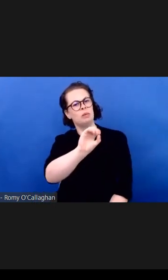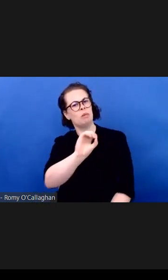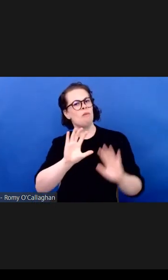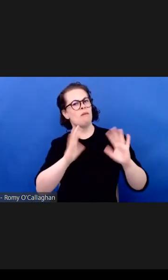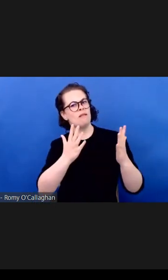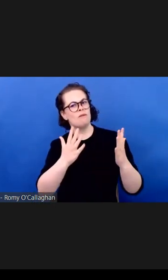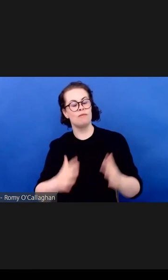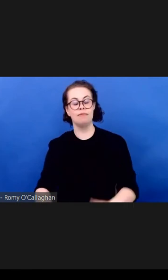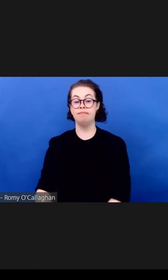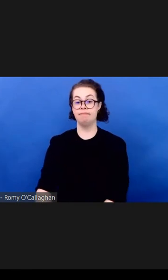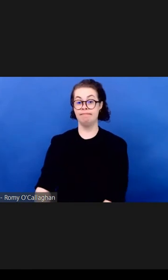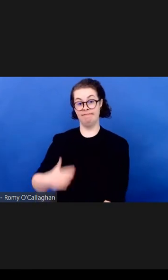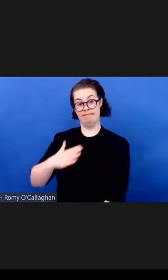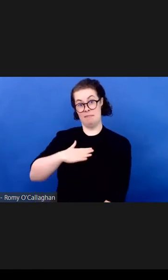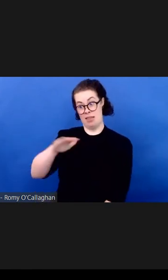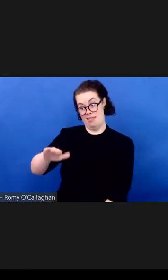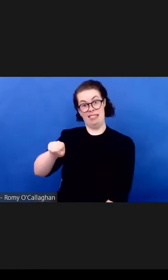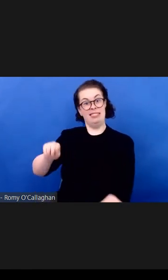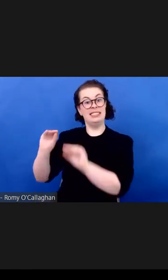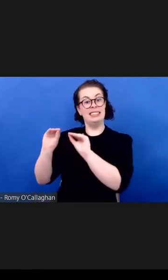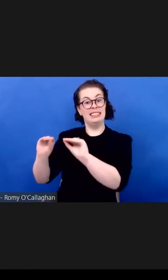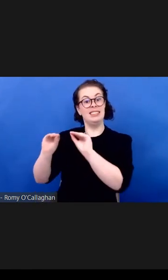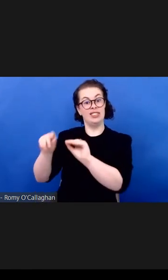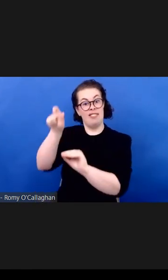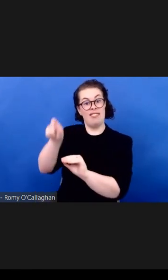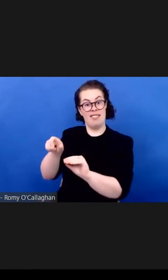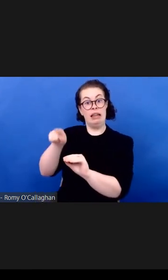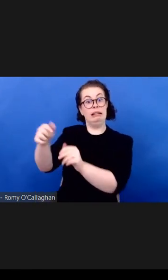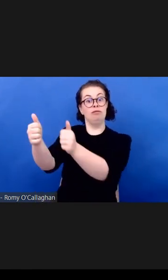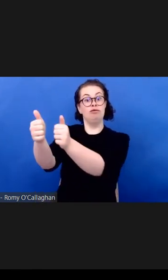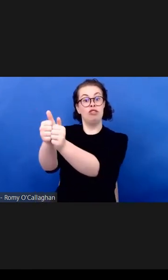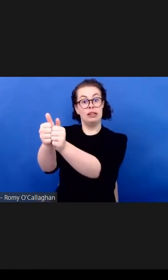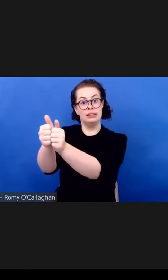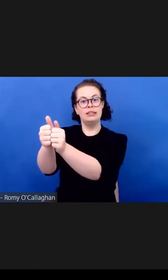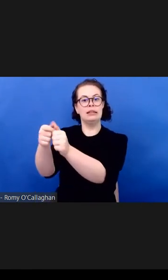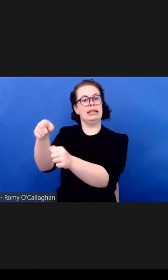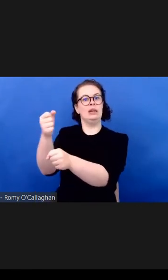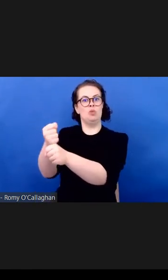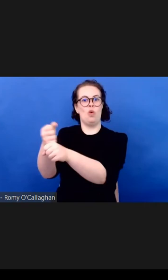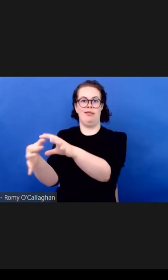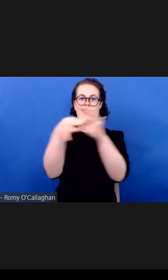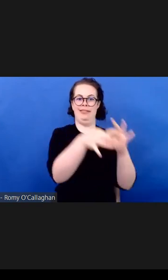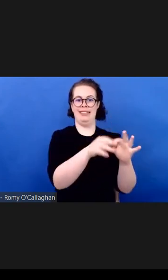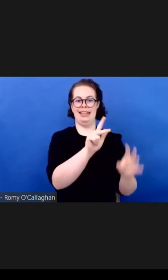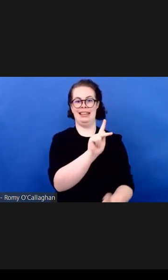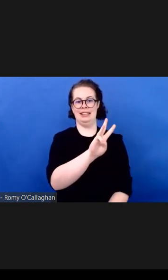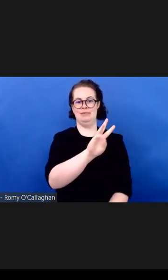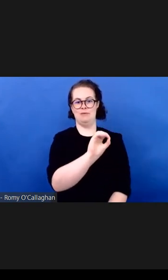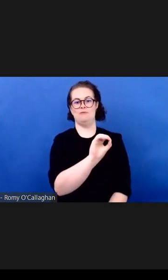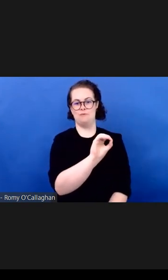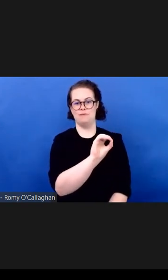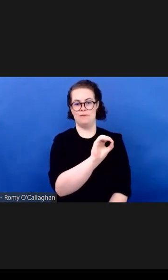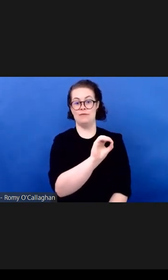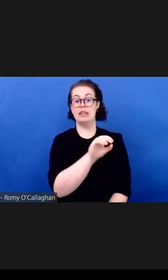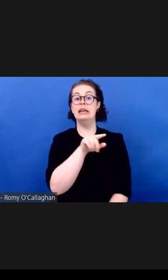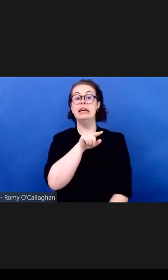আমার ছেলে যে টিচার ছিল দীনেশ দাস, ওর বন্ধু ছিল পরিমল, ও আবার কেডাব্লিউ ওর কর্মী ছিল। তো ওই কেডাব্লিউ